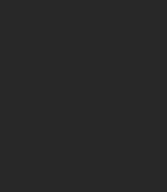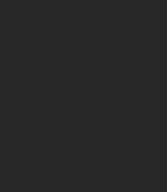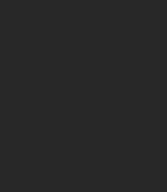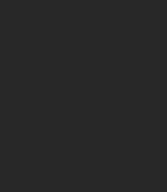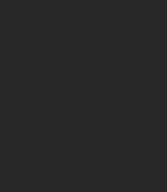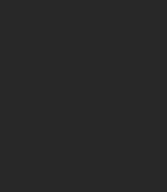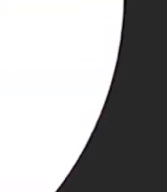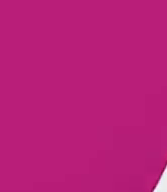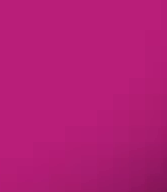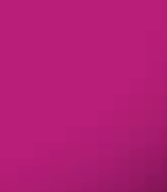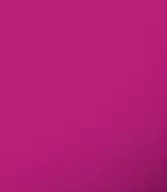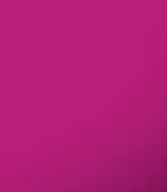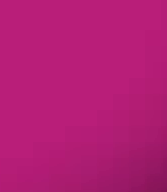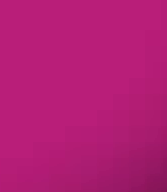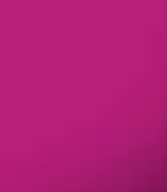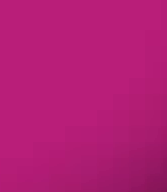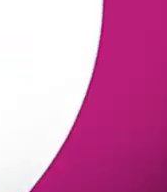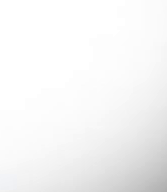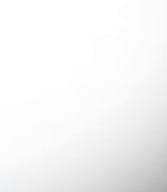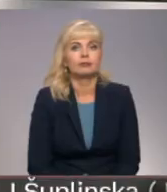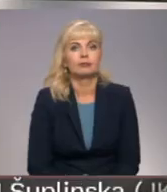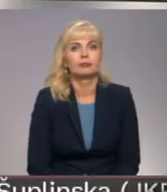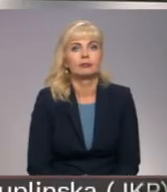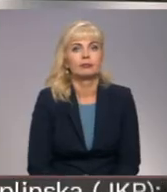Re! Viss ēters ir te!